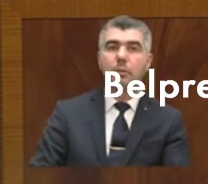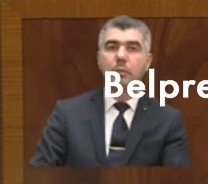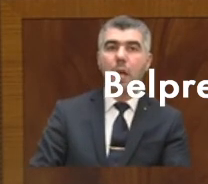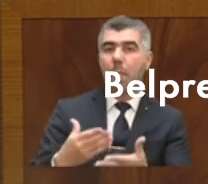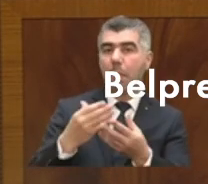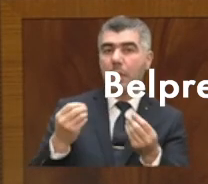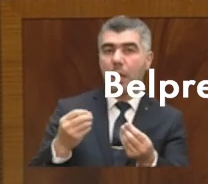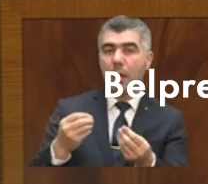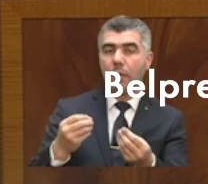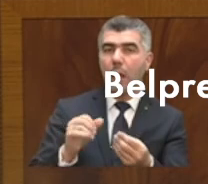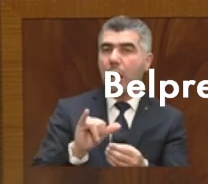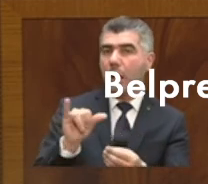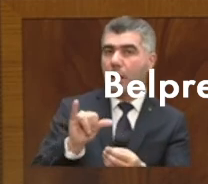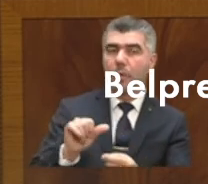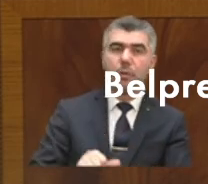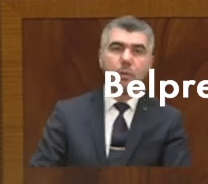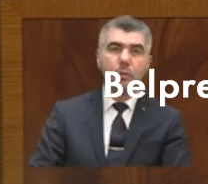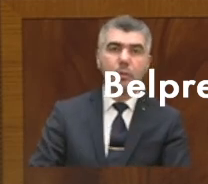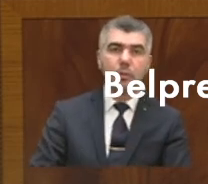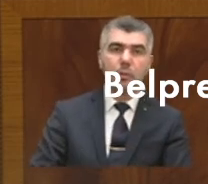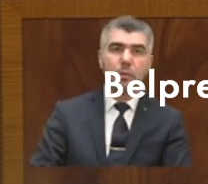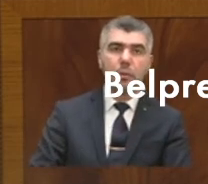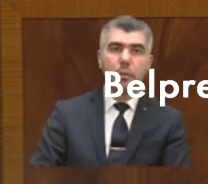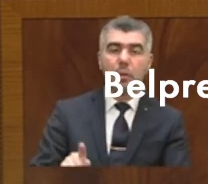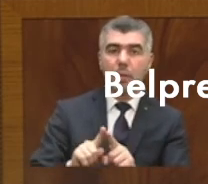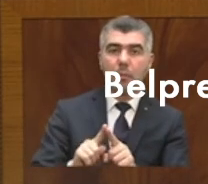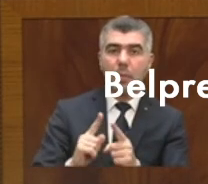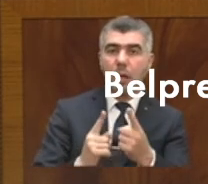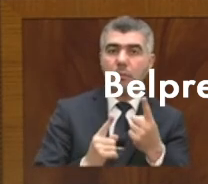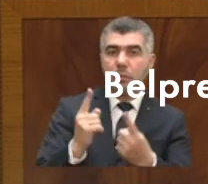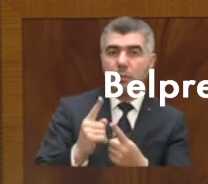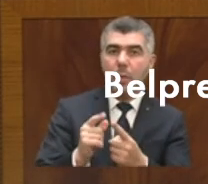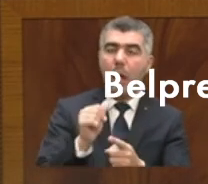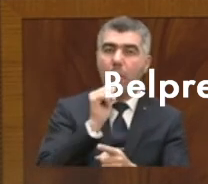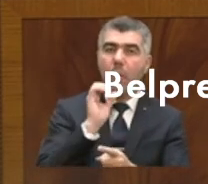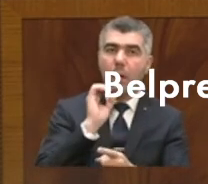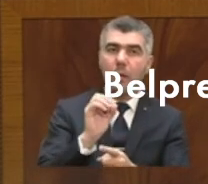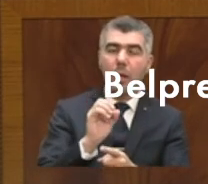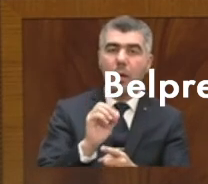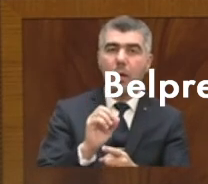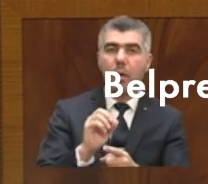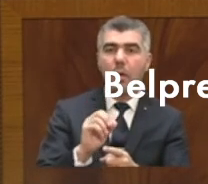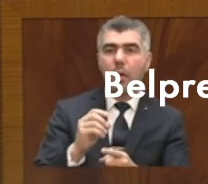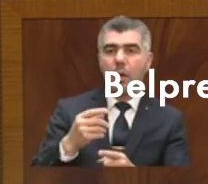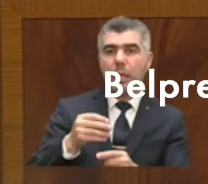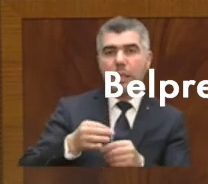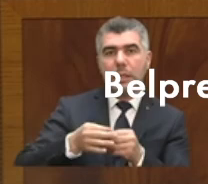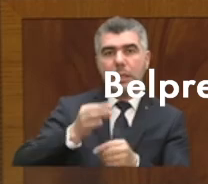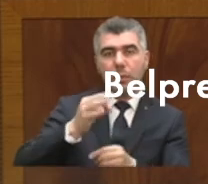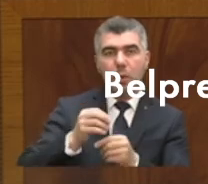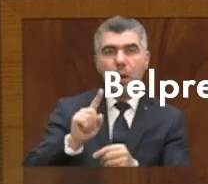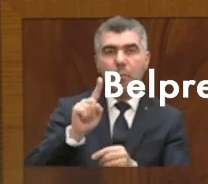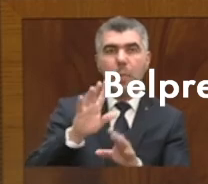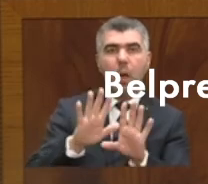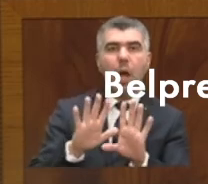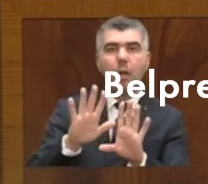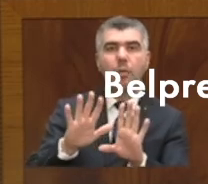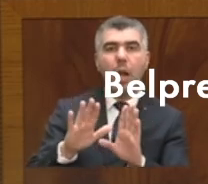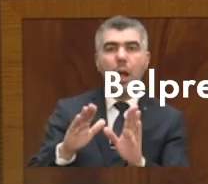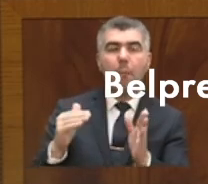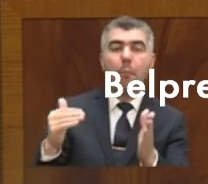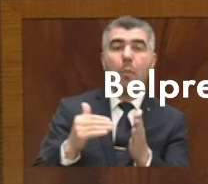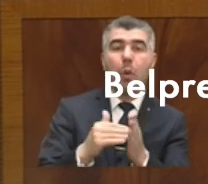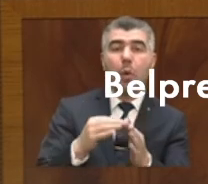من علاش؟ لانه دخلنا بفضل هذاك الربط المائي اللي بدا ابتداء من غشت دخلنا 110 مليون متر